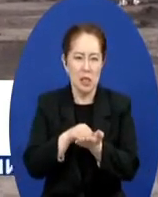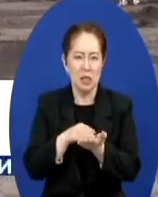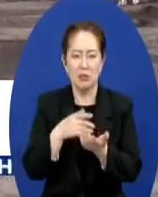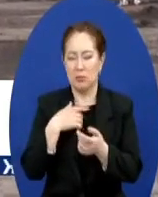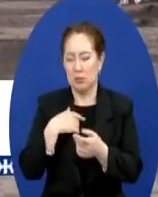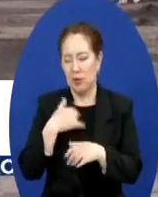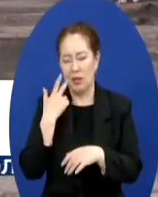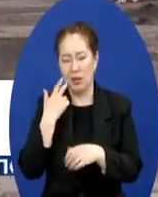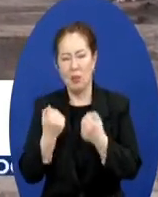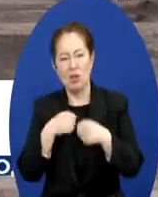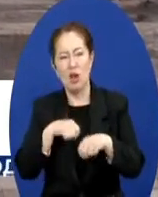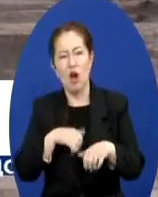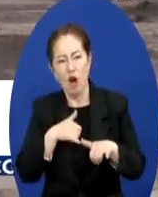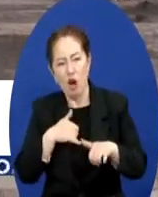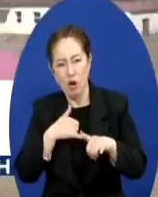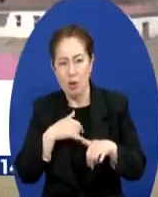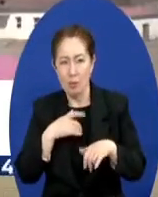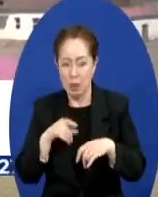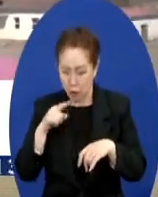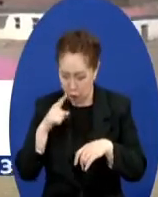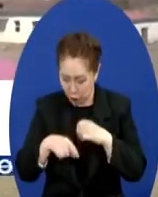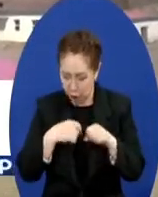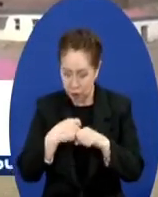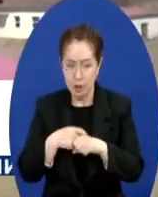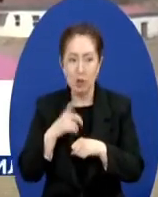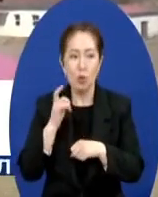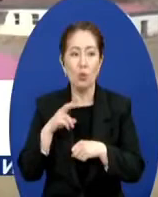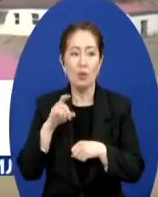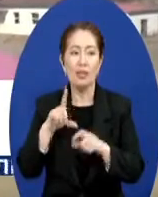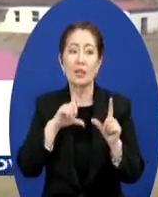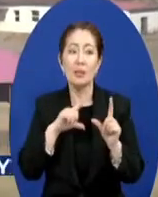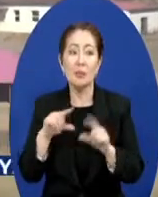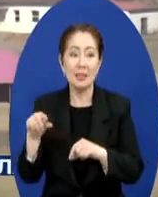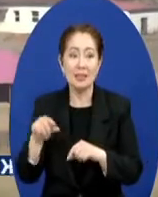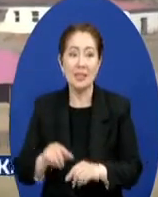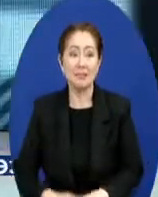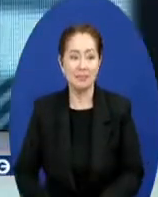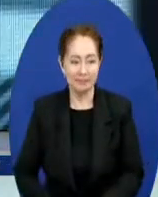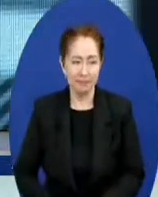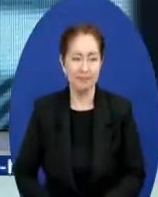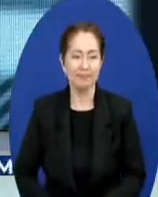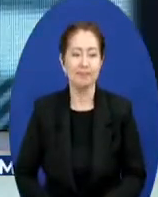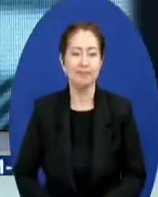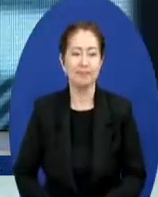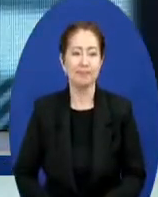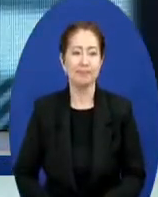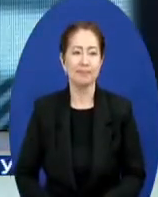суулгаж зээд хөрөнгөөрө хохирох эрсдэл байсан бол энэ жилээс хүндрэл арилах юм байна.